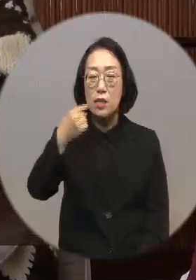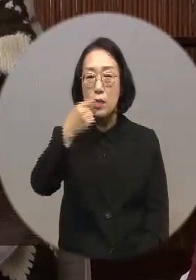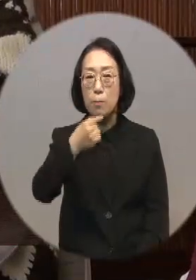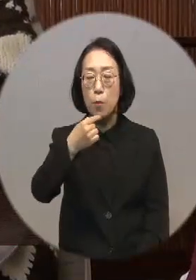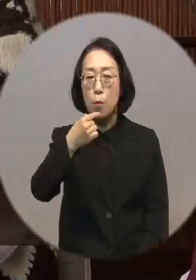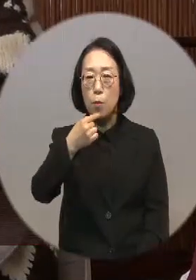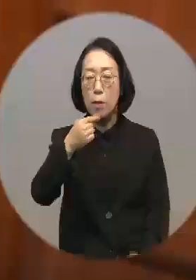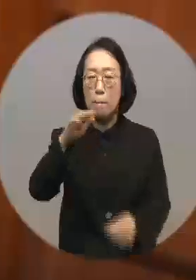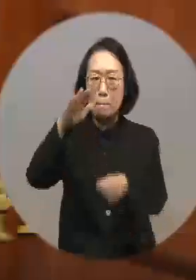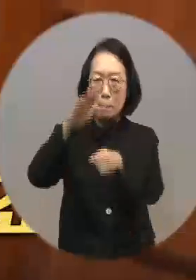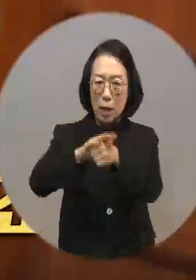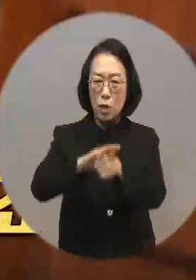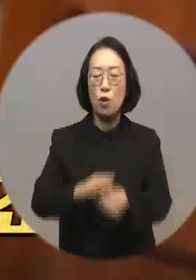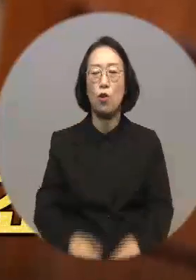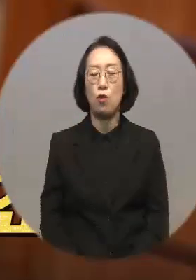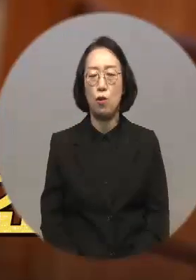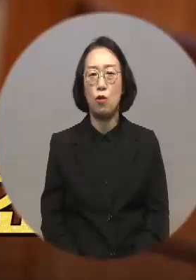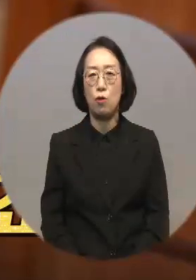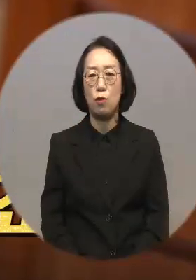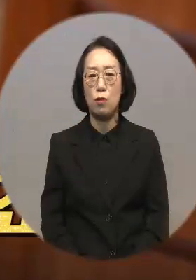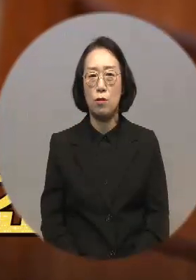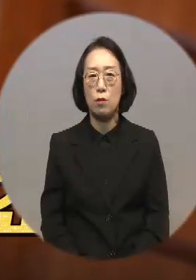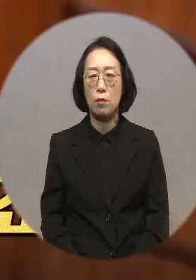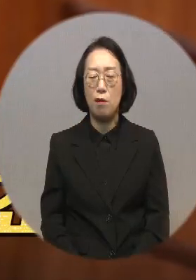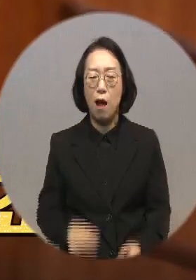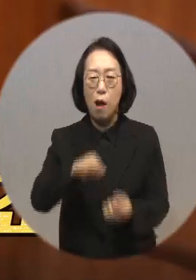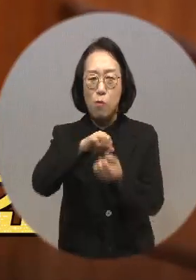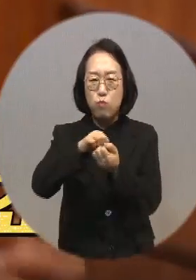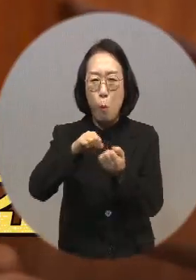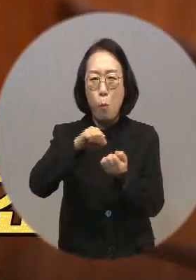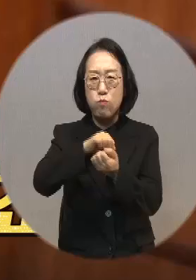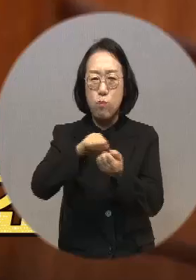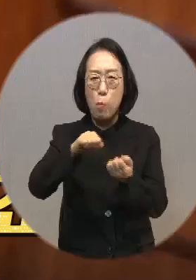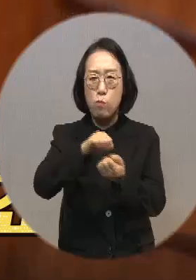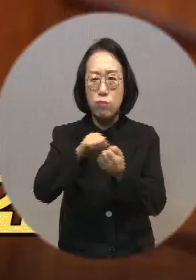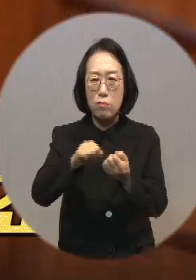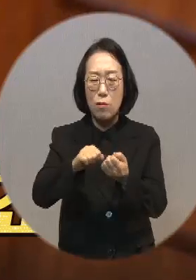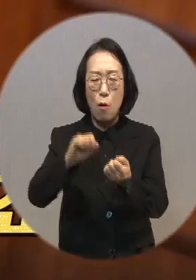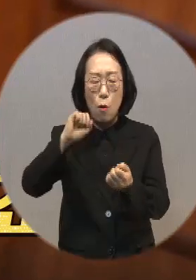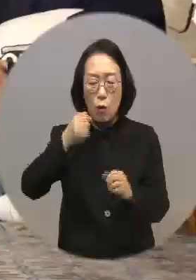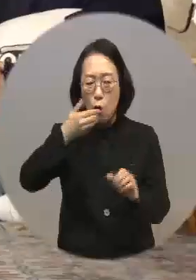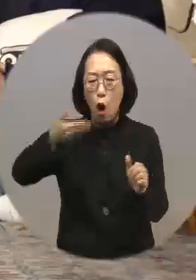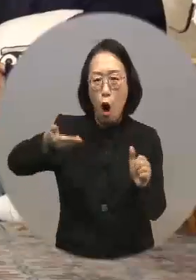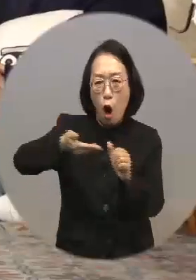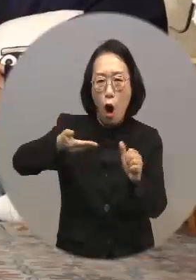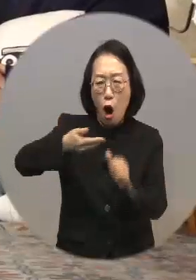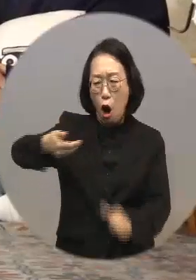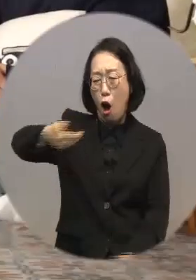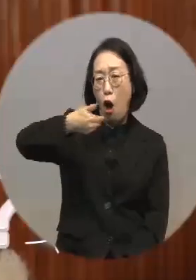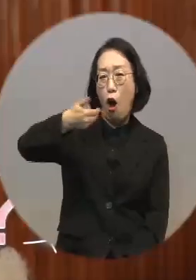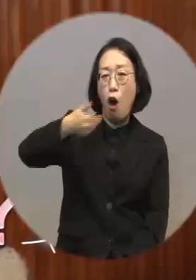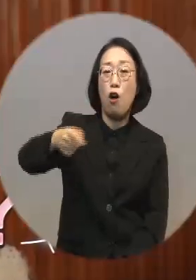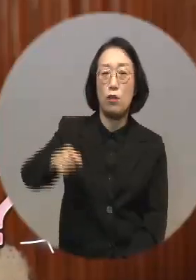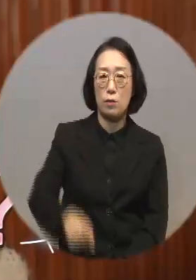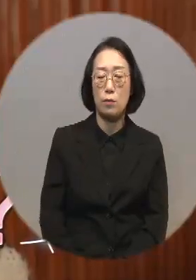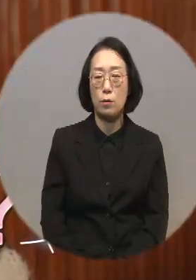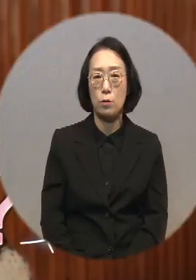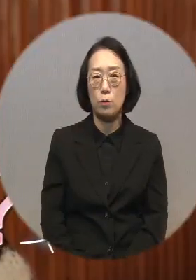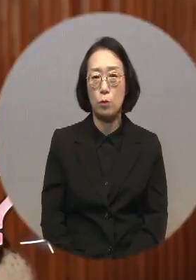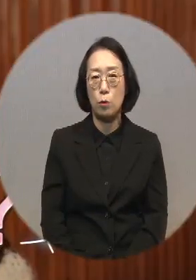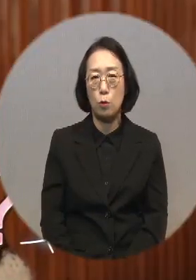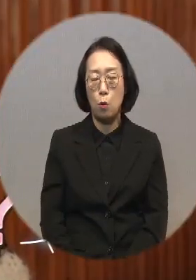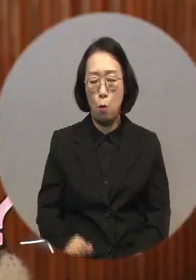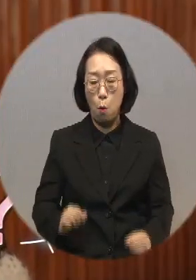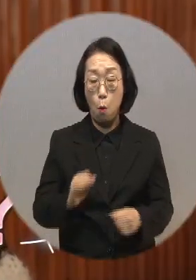메워져 있었습니다. 예. 그러니까는 자기가 스스로 뭘 할 수 없는 상태에서 계속 누가 먹여준 것이었죠. 네. 그 코끼리도요. 코끼리